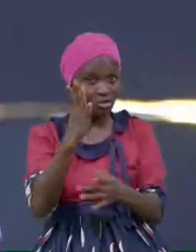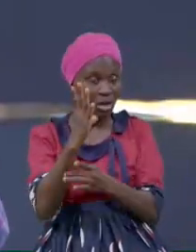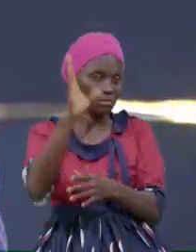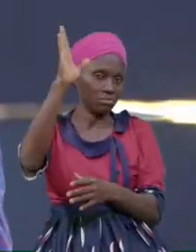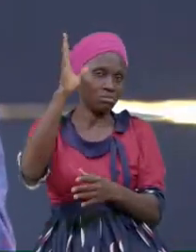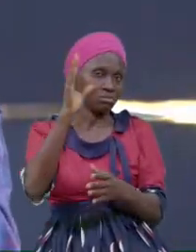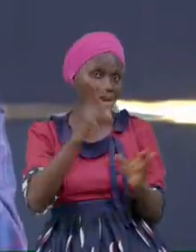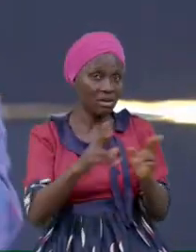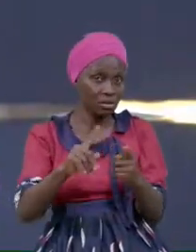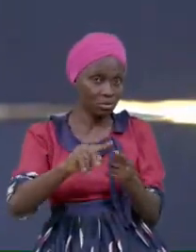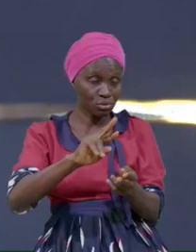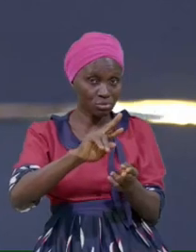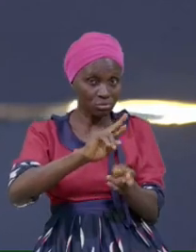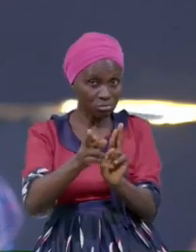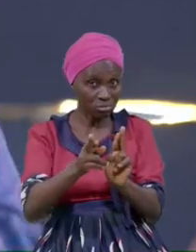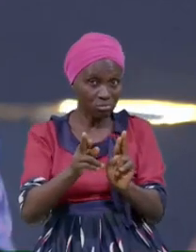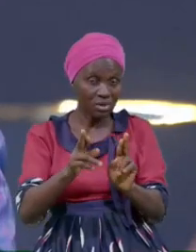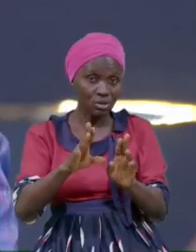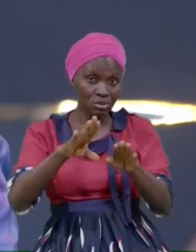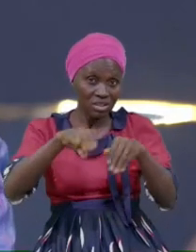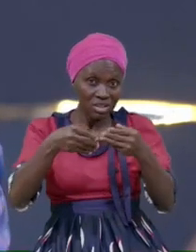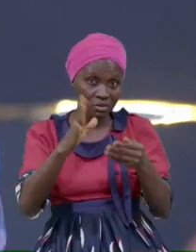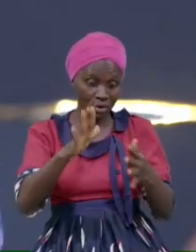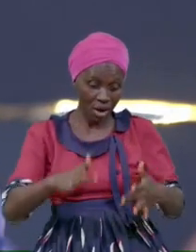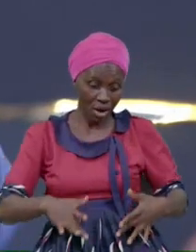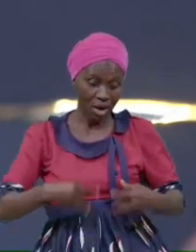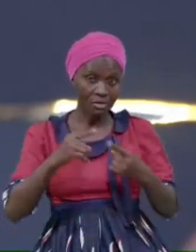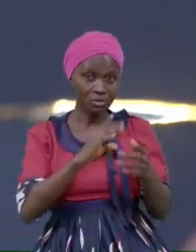monde. Pour que la grâce vienne. Pour le salut.